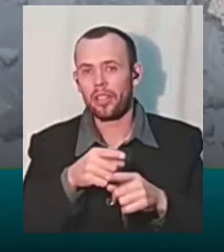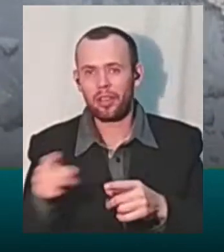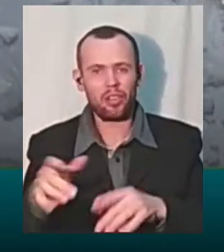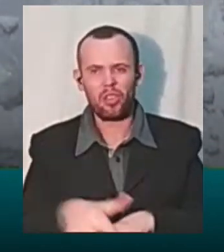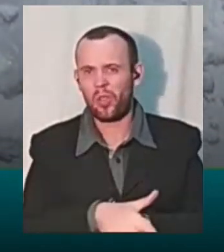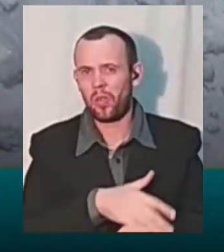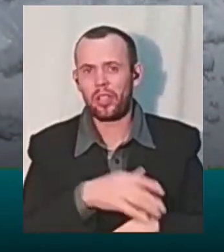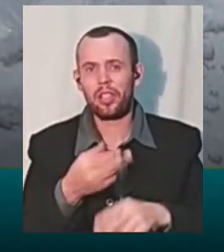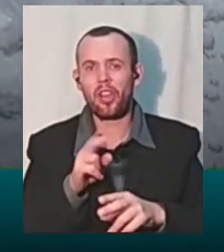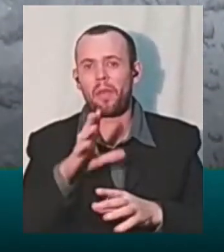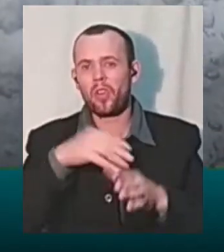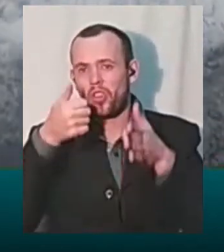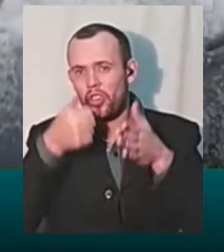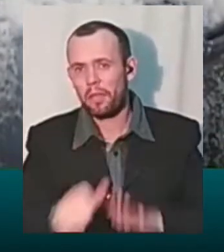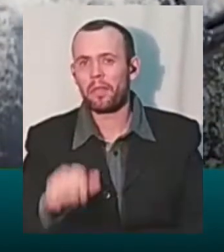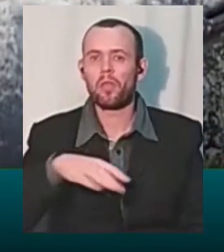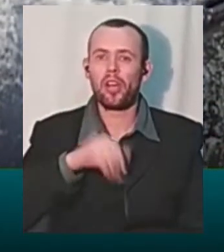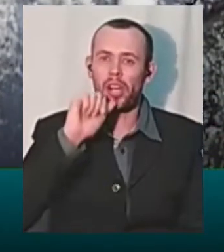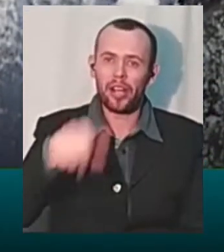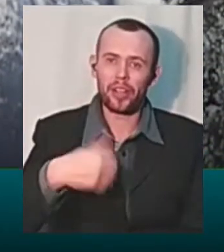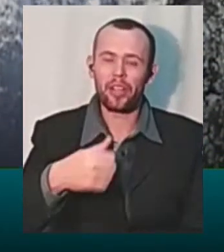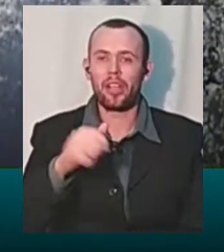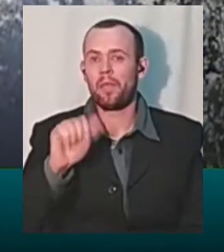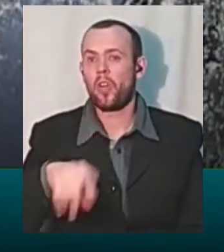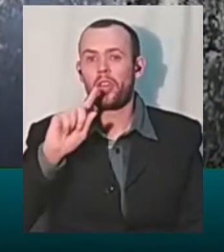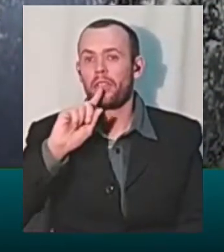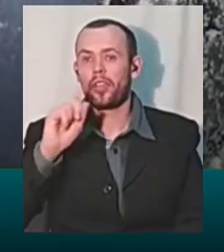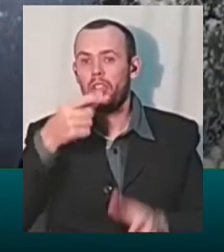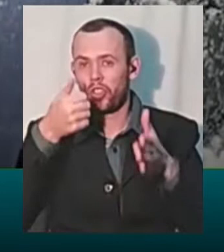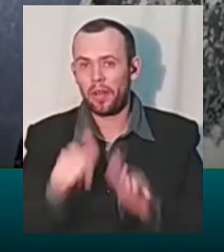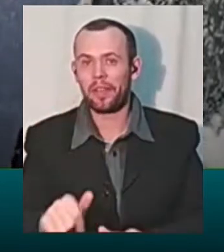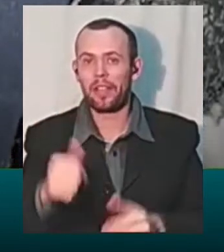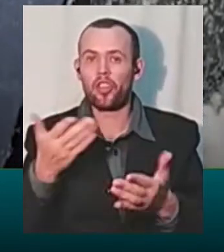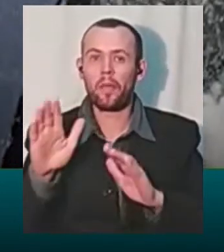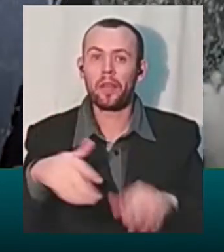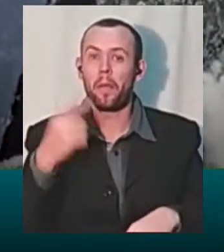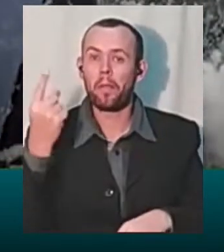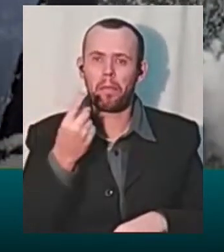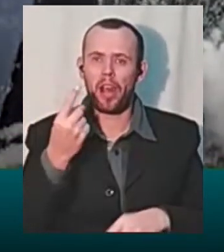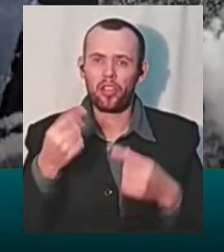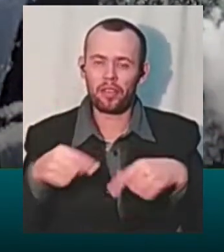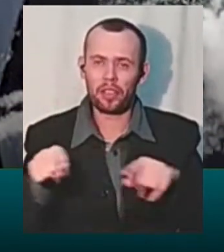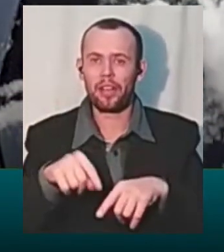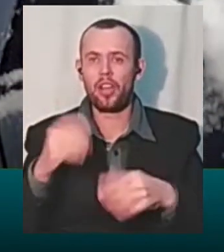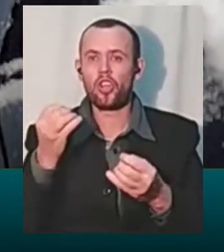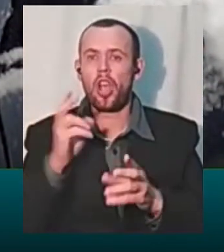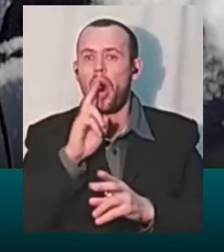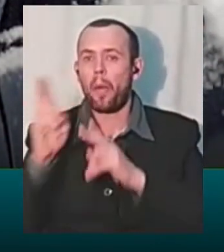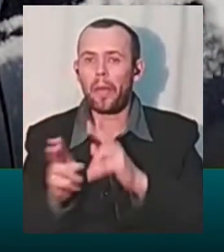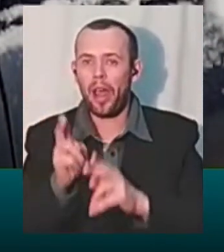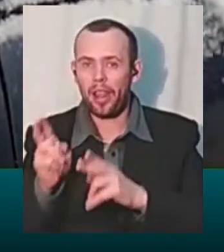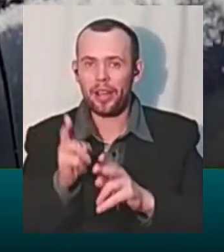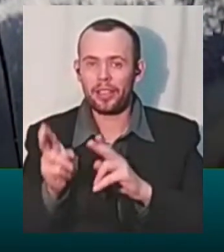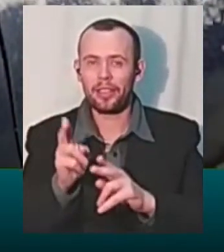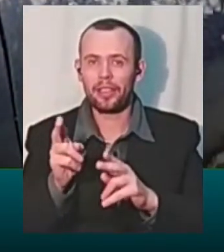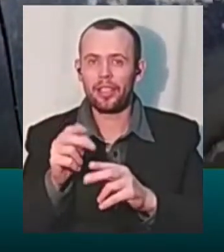бути півроку, може рік, може півтора року. Але ще після першої інстанції ще є апеляція, і це